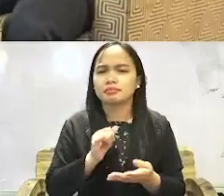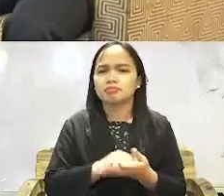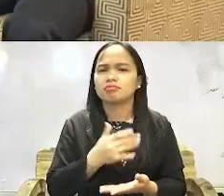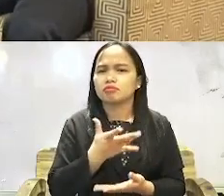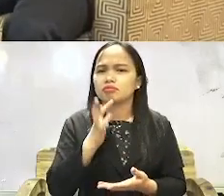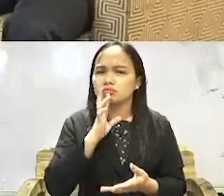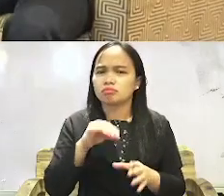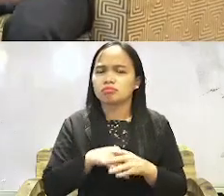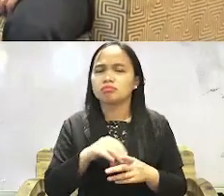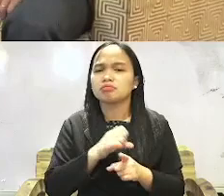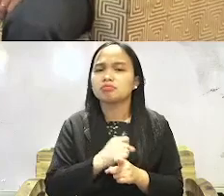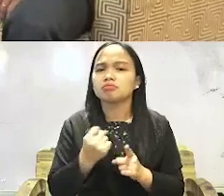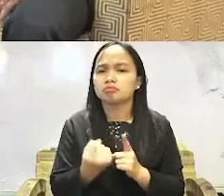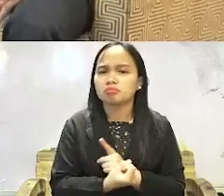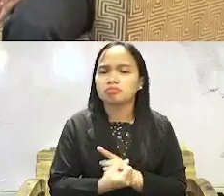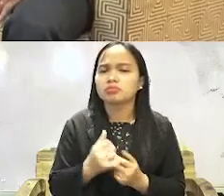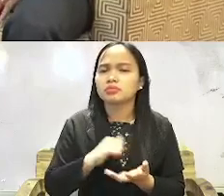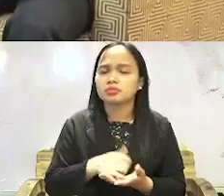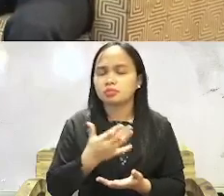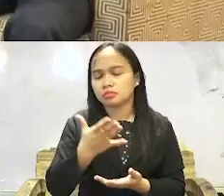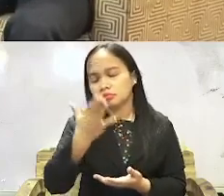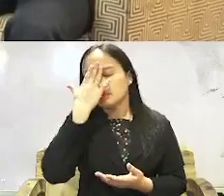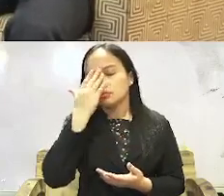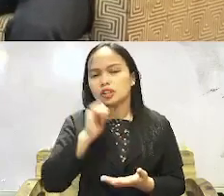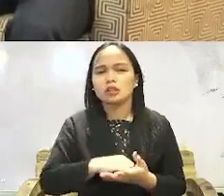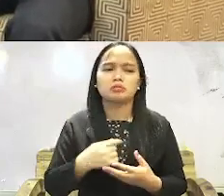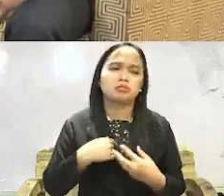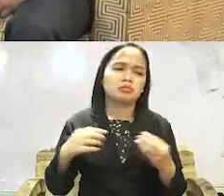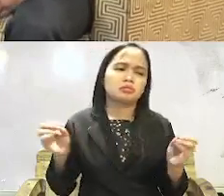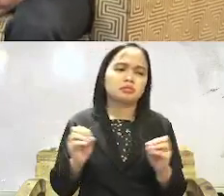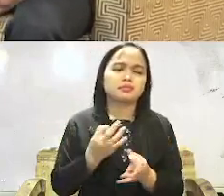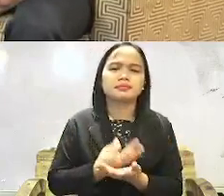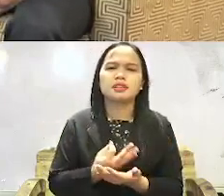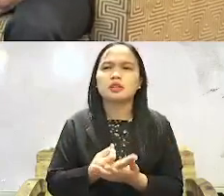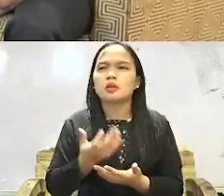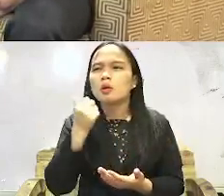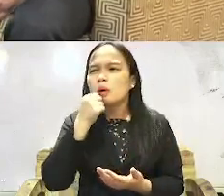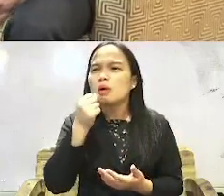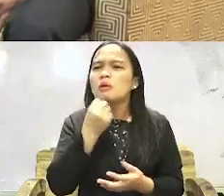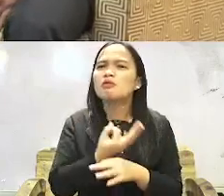ka sa sitwasyon na alam mong wala ka ng ampera, libre ka pa ng libre.